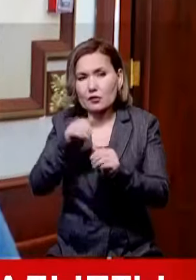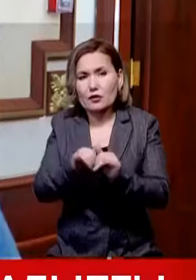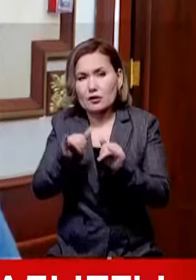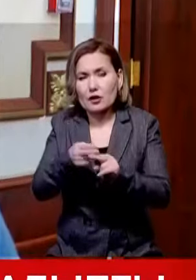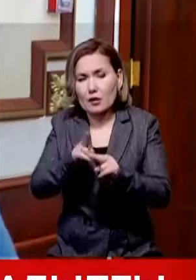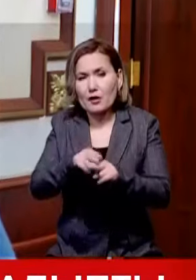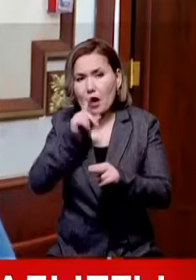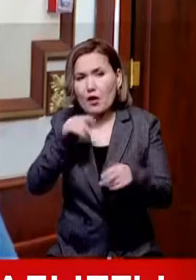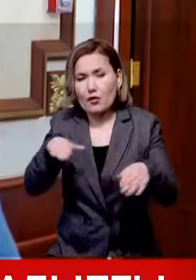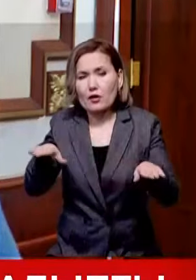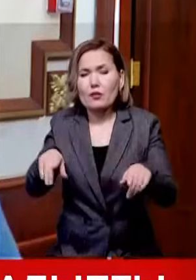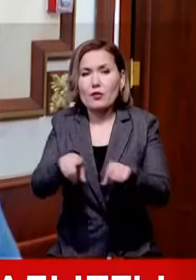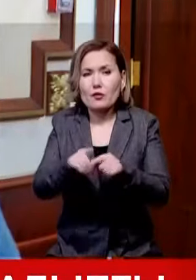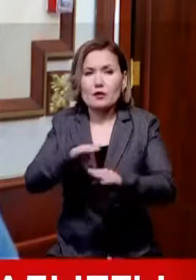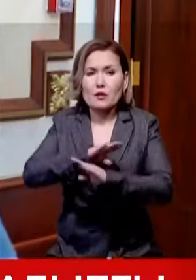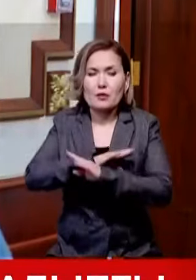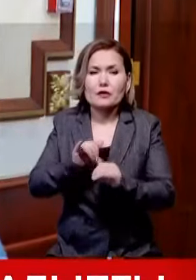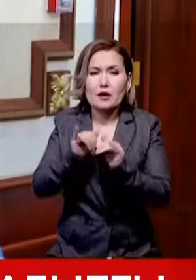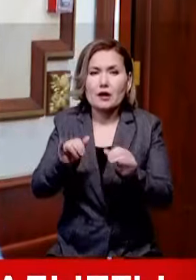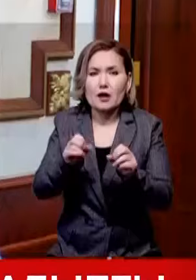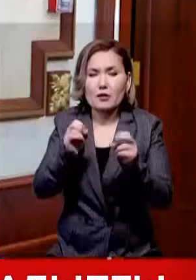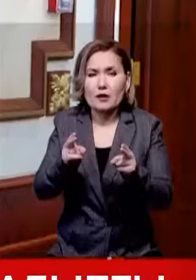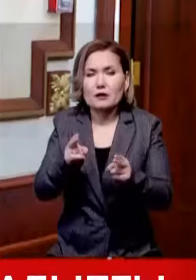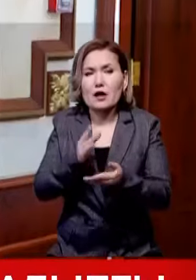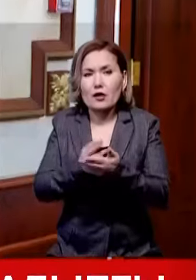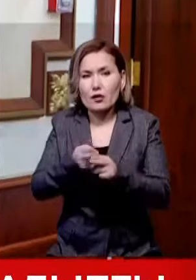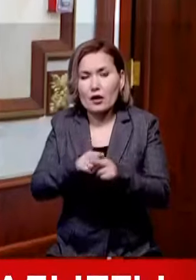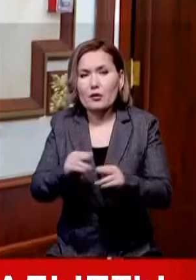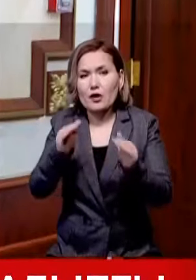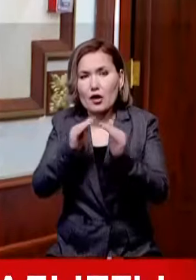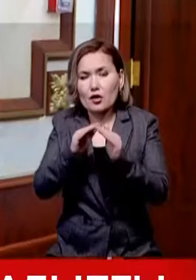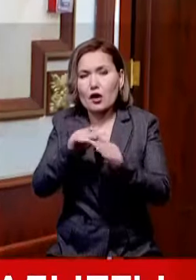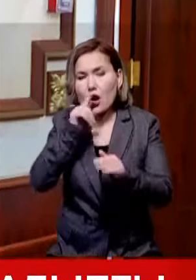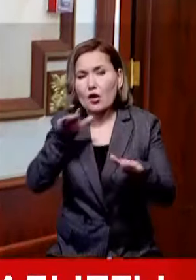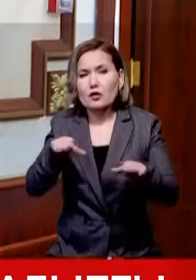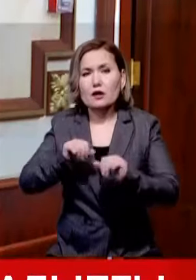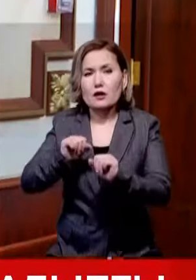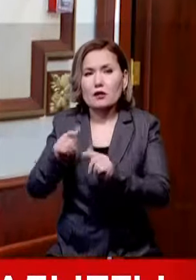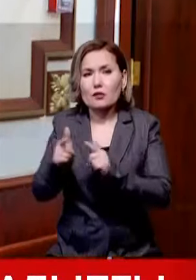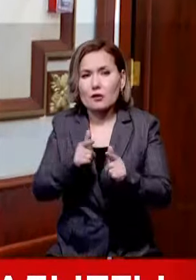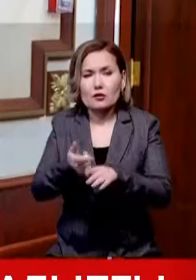аққулардың өлекселері әлі де табылуы мүмкін. Сол себепті дертті үй құстарына жұқтырудың алдын алу маңызды.